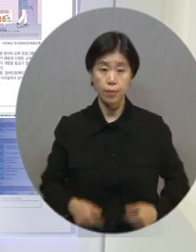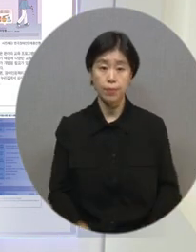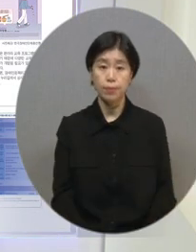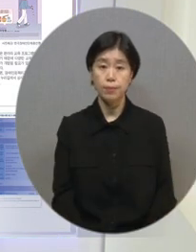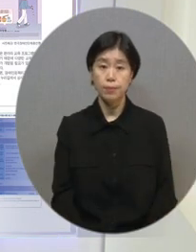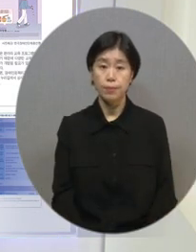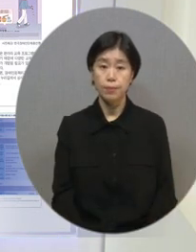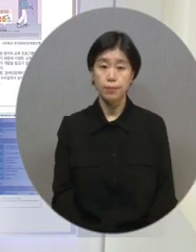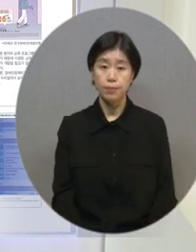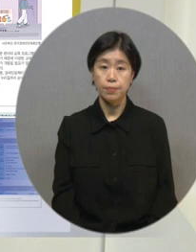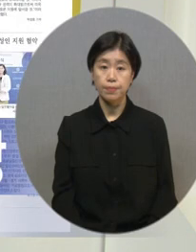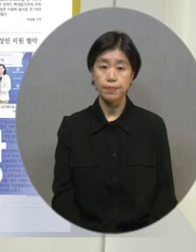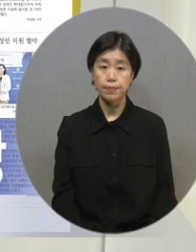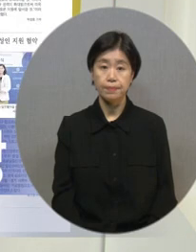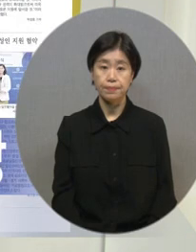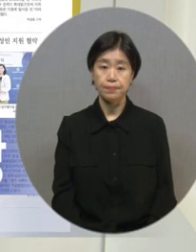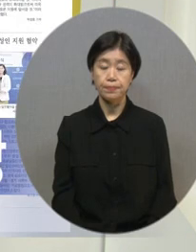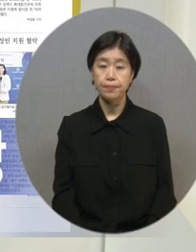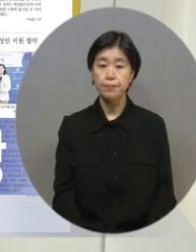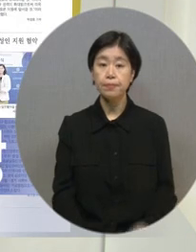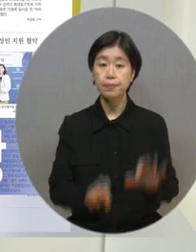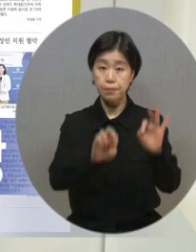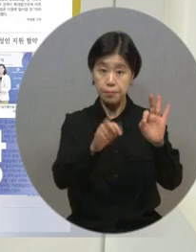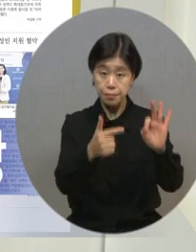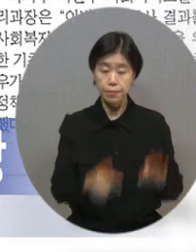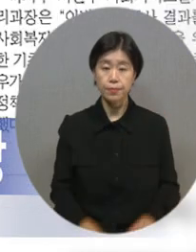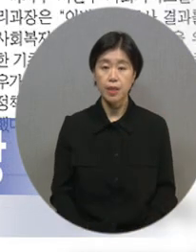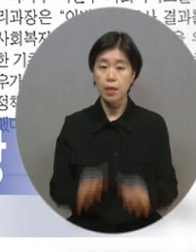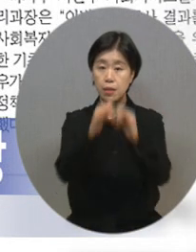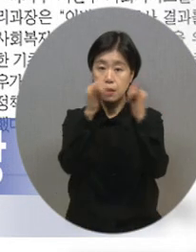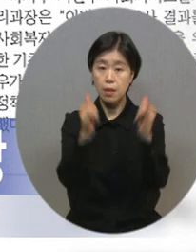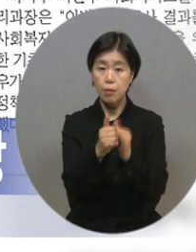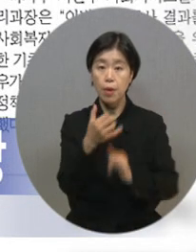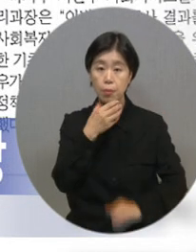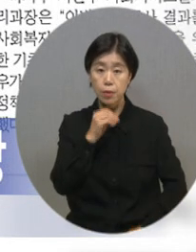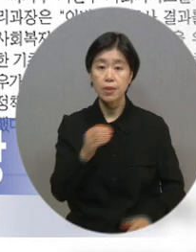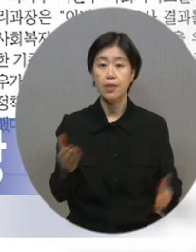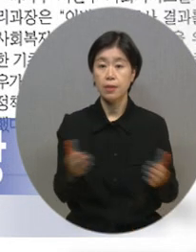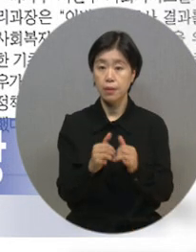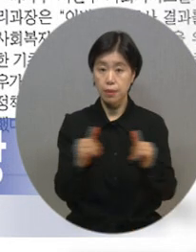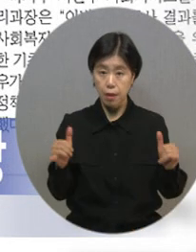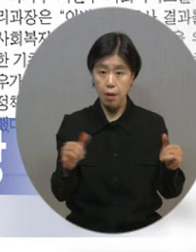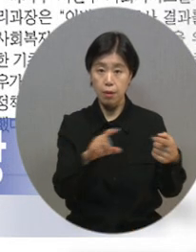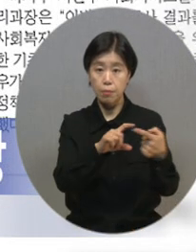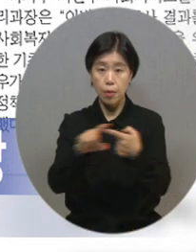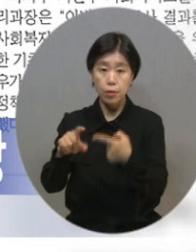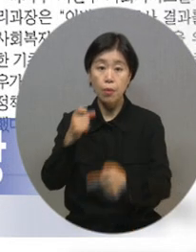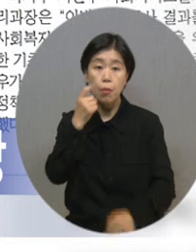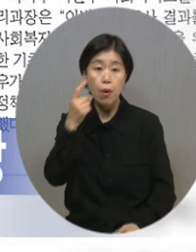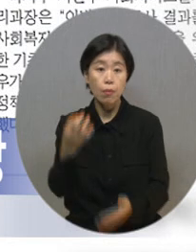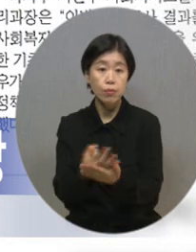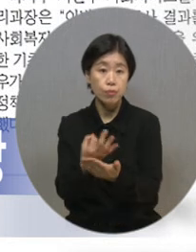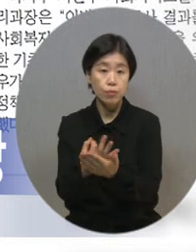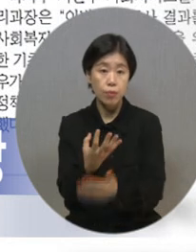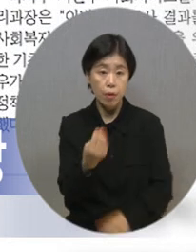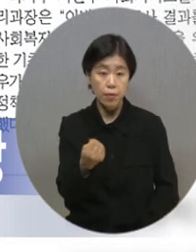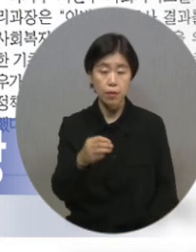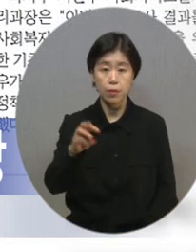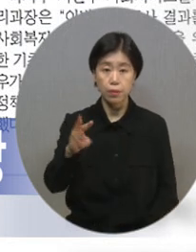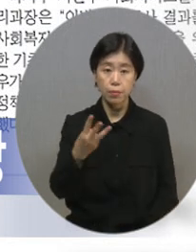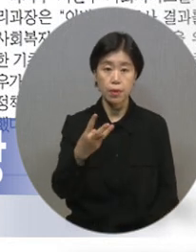일입니다 계속해서 면입니다이 사회복지 종사자의 평균 월 보수액이 315만